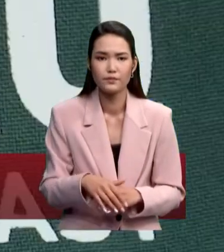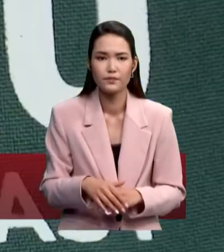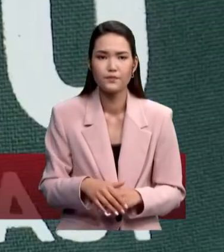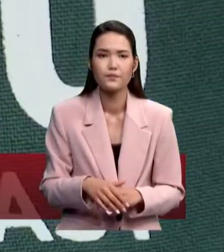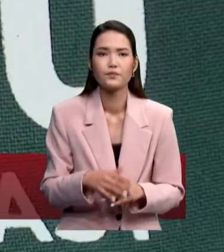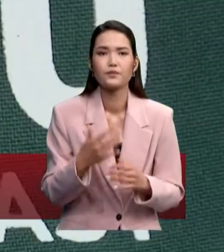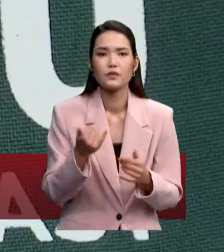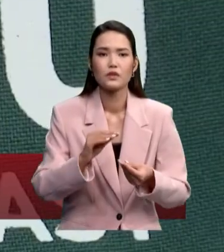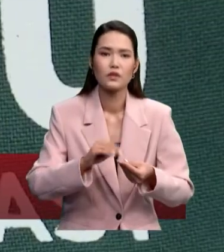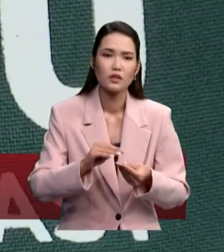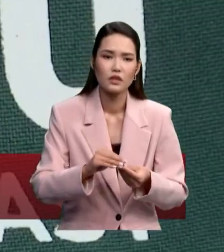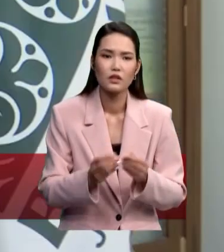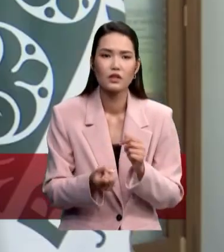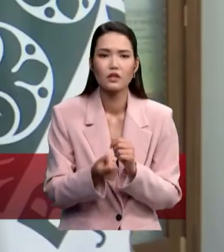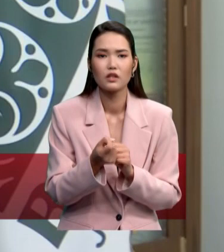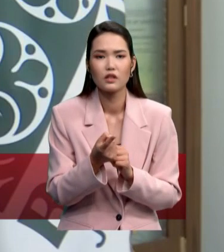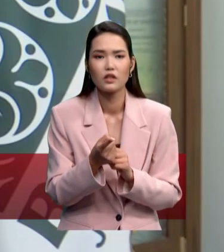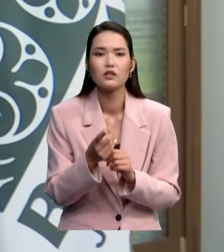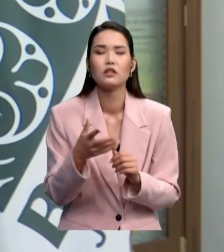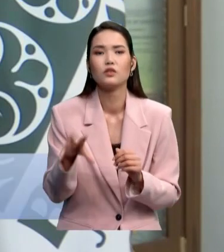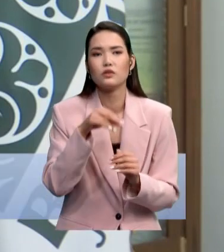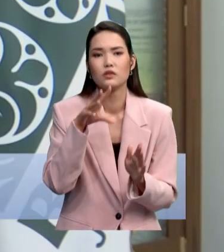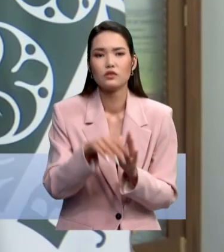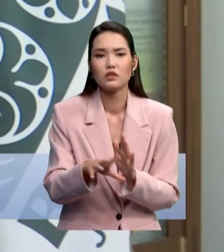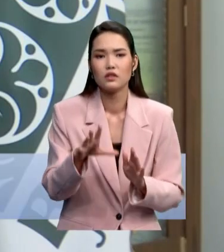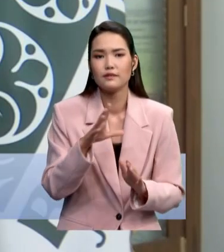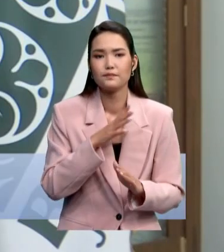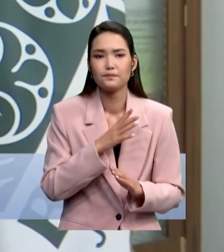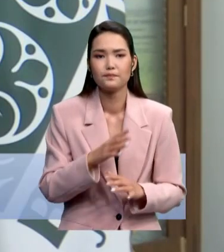финансовые нарушения. В Алмате, получается,